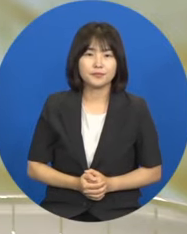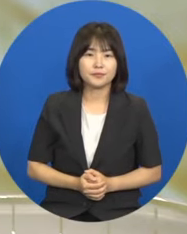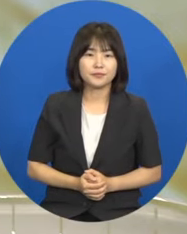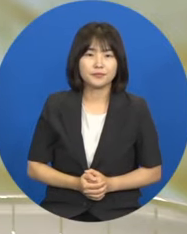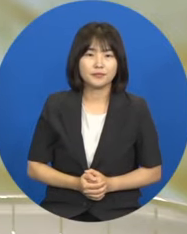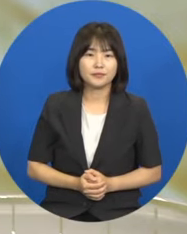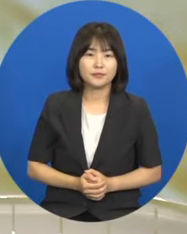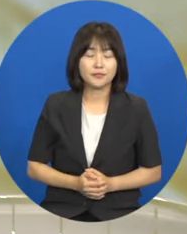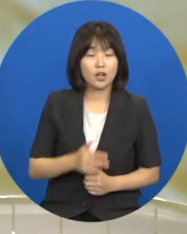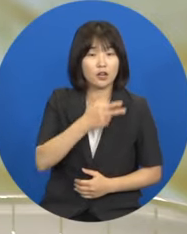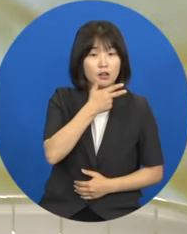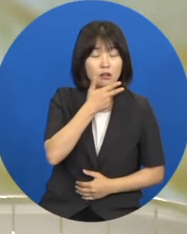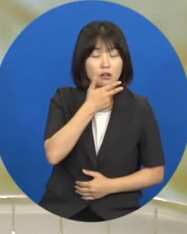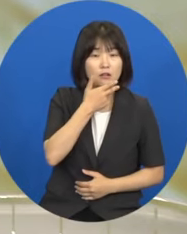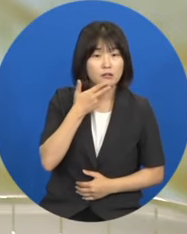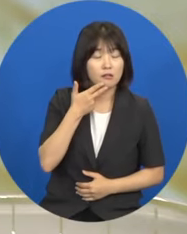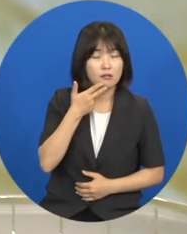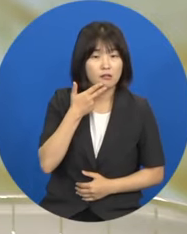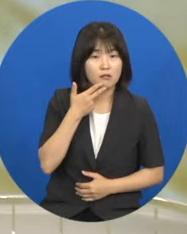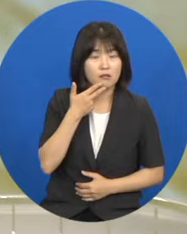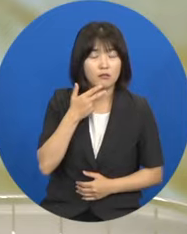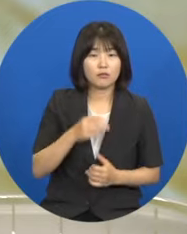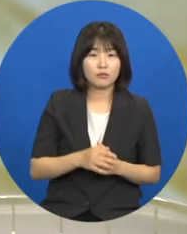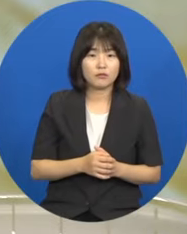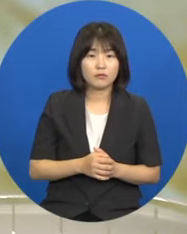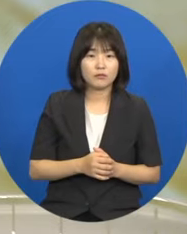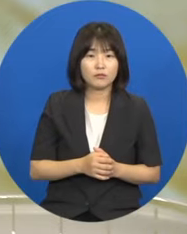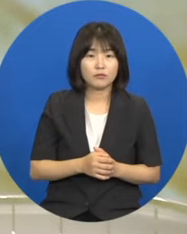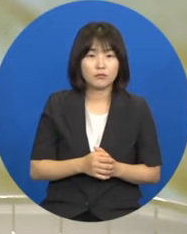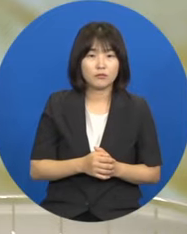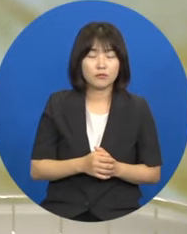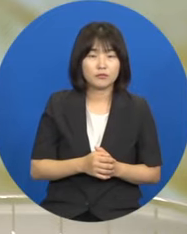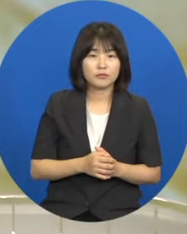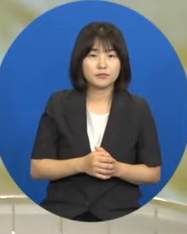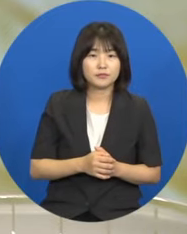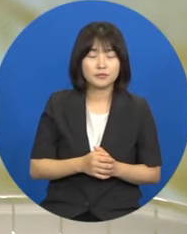그리고 영어로 spirituality라고 하는 단어는 라틴어